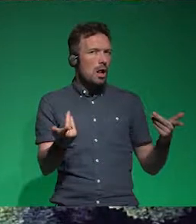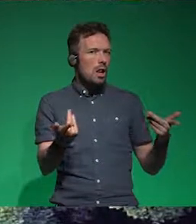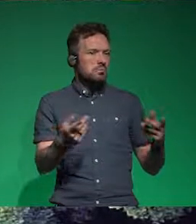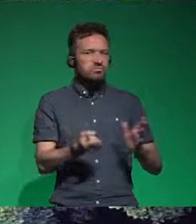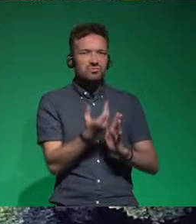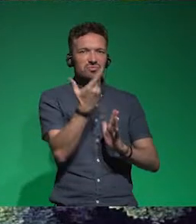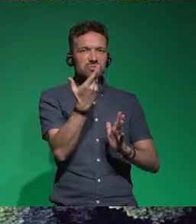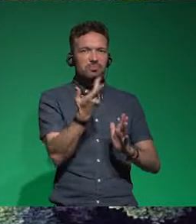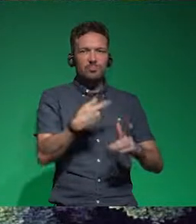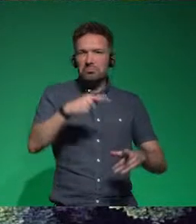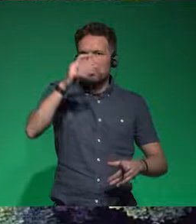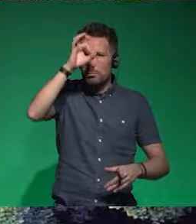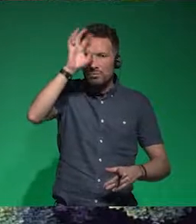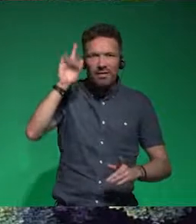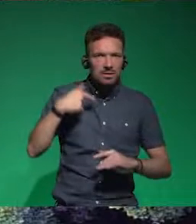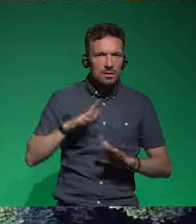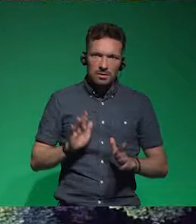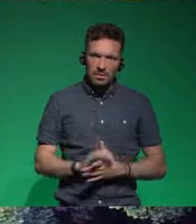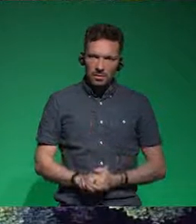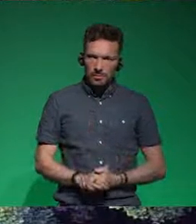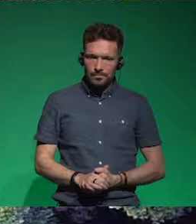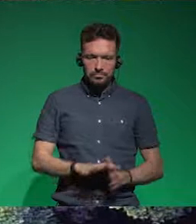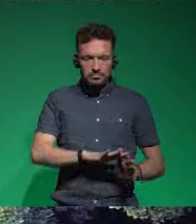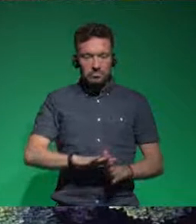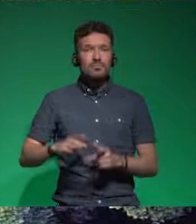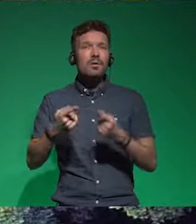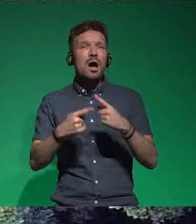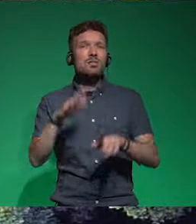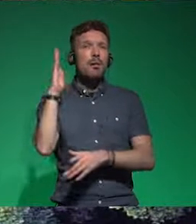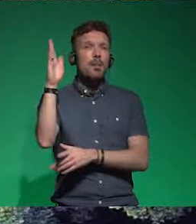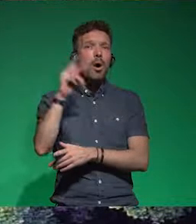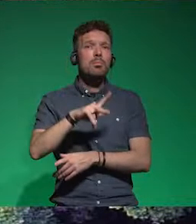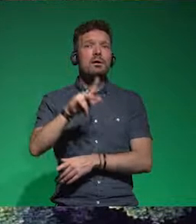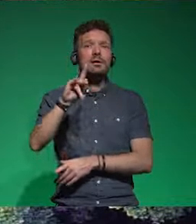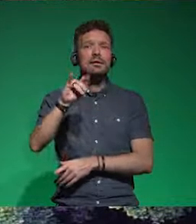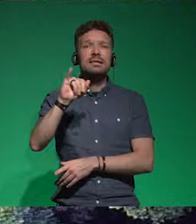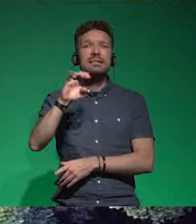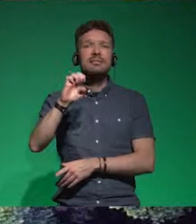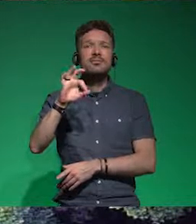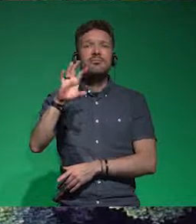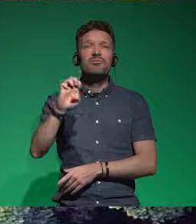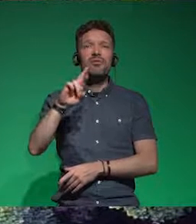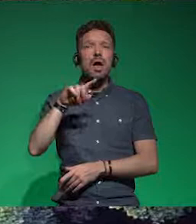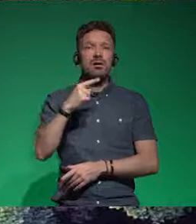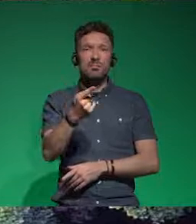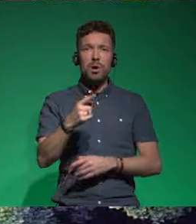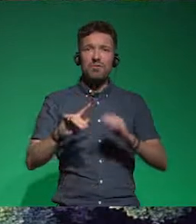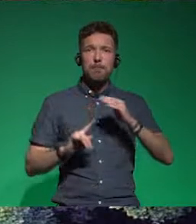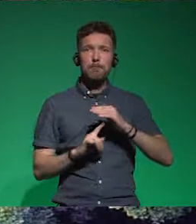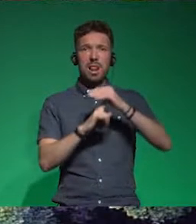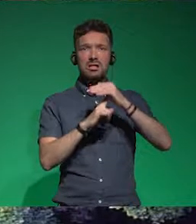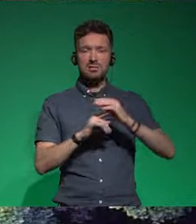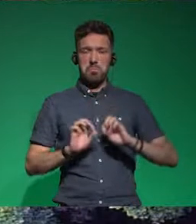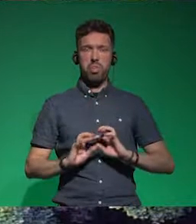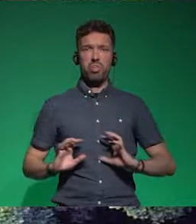Auch ein weiterer Baum, die Kiefer, ist dann von einem Pilz betroffen worden und auf großen Flächen sind auch